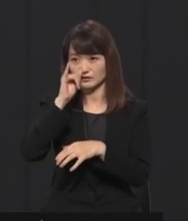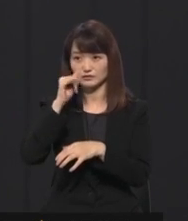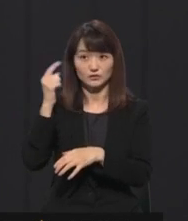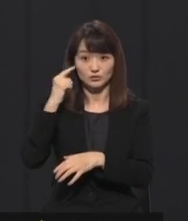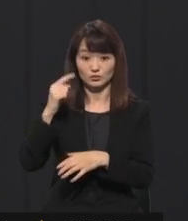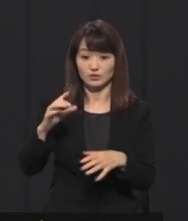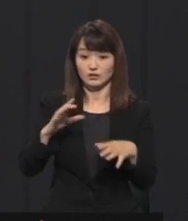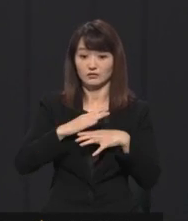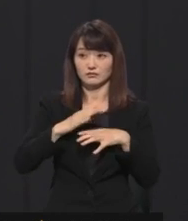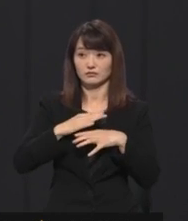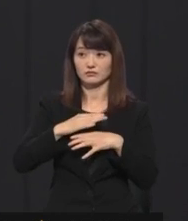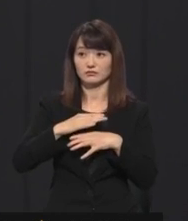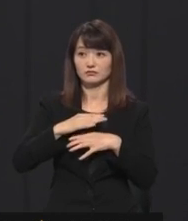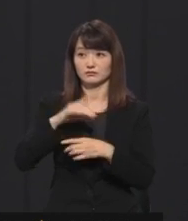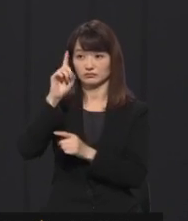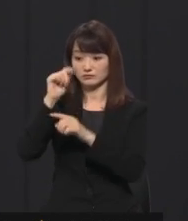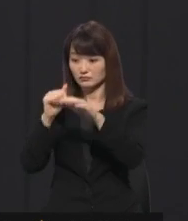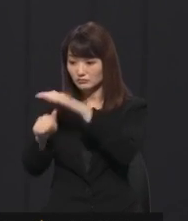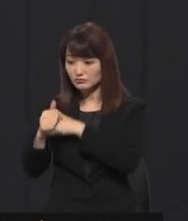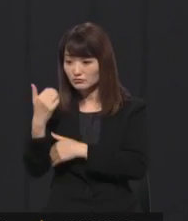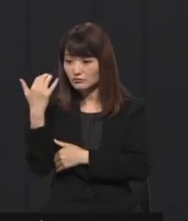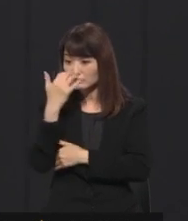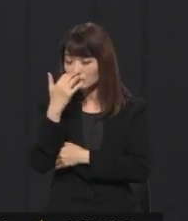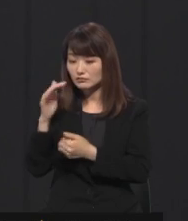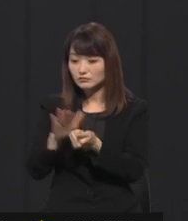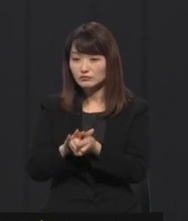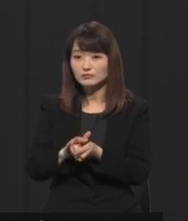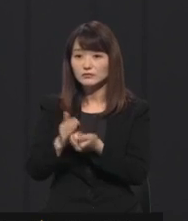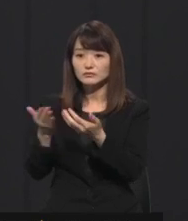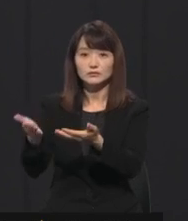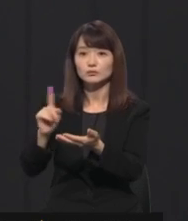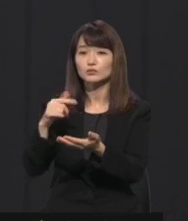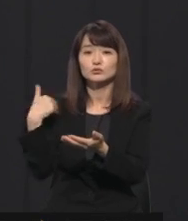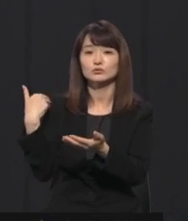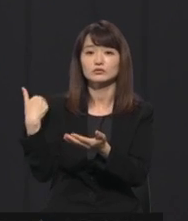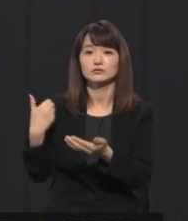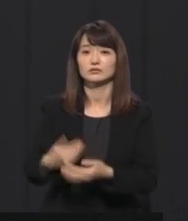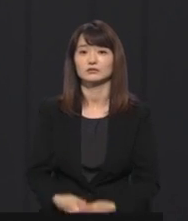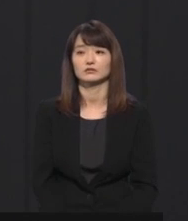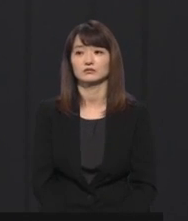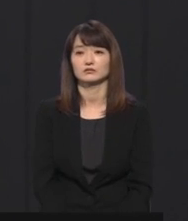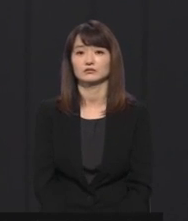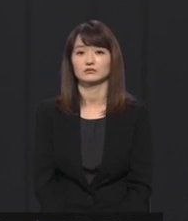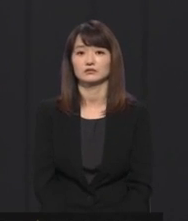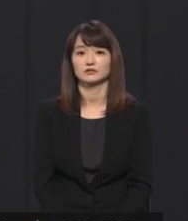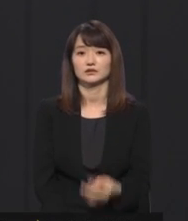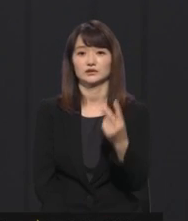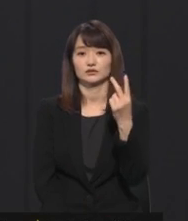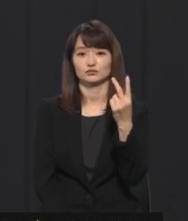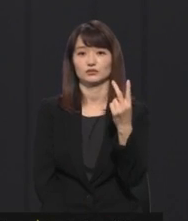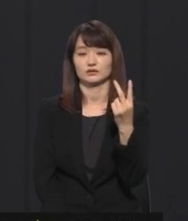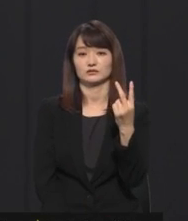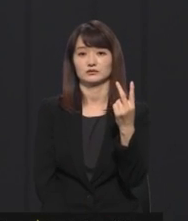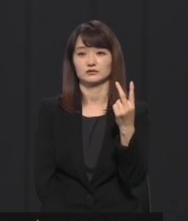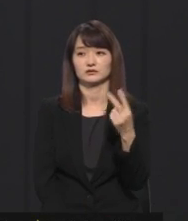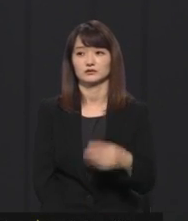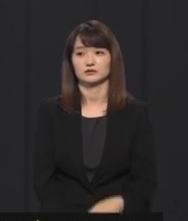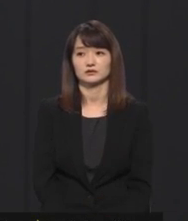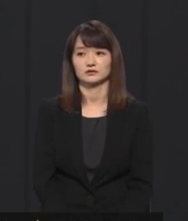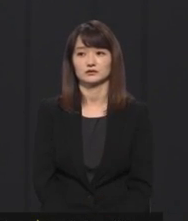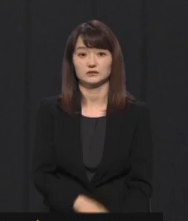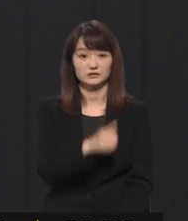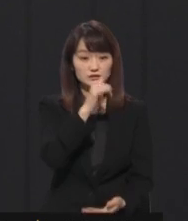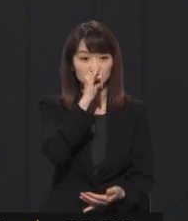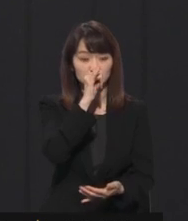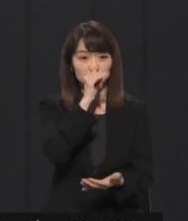성상납 여부를 모르잖아요 지금 아무도 모르고 만약에 그 두가지 경우인데 어 있는 죄를